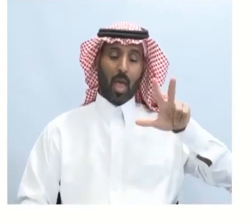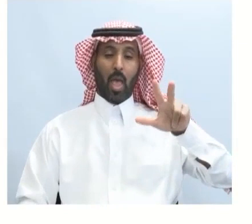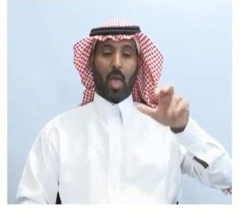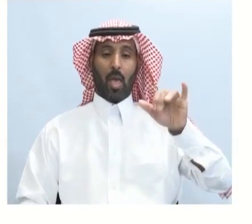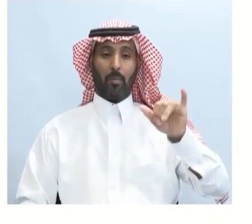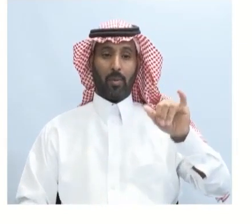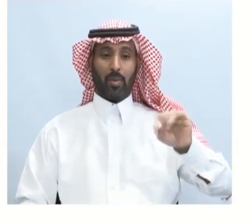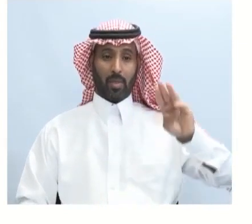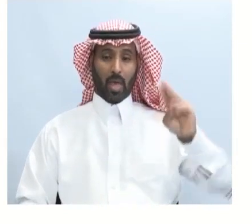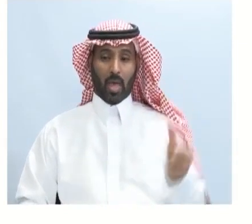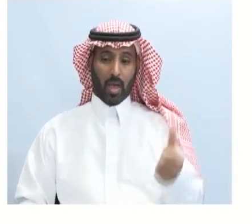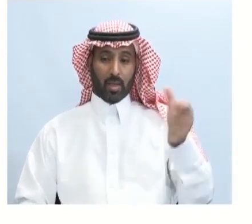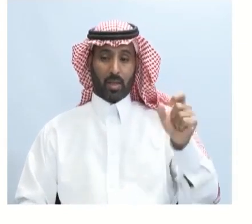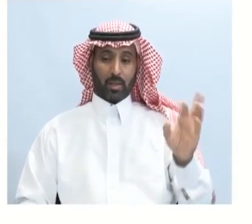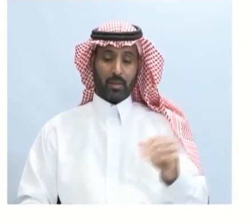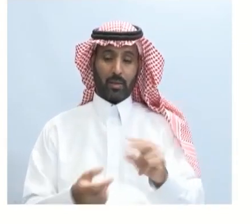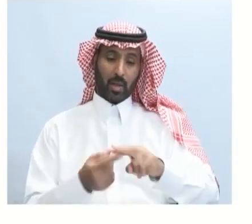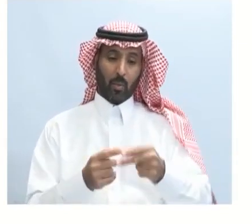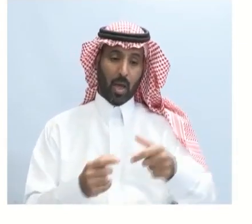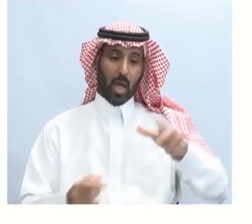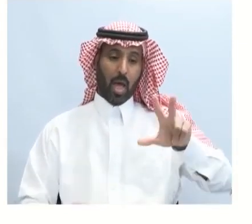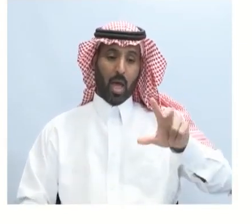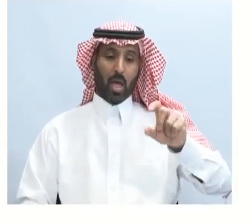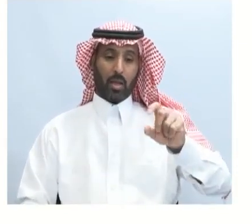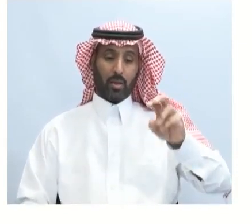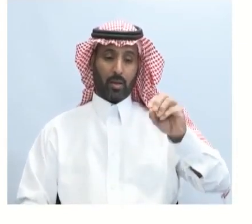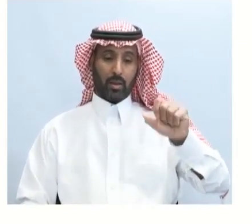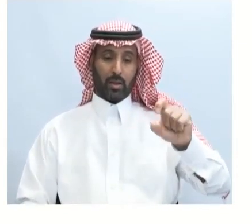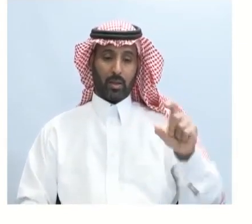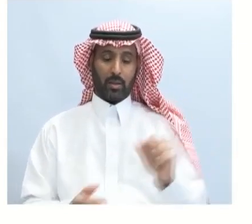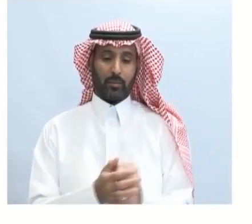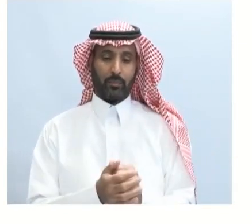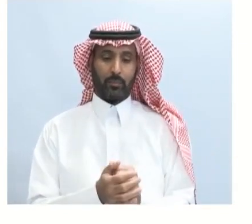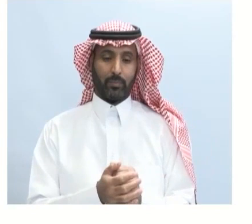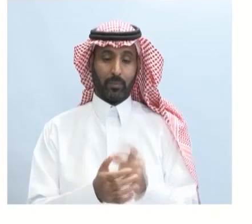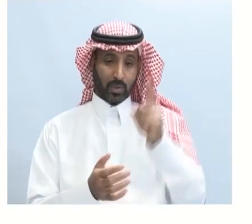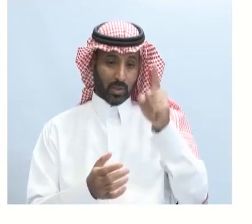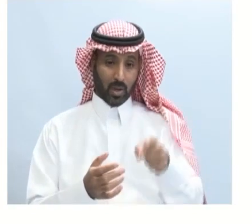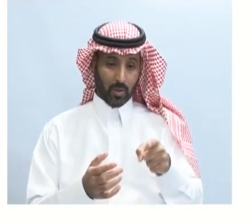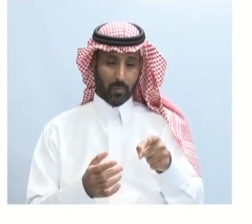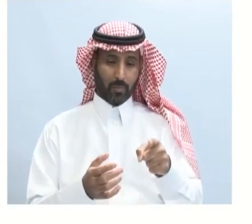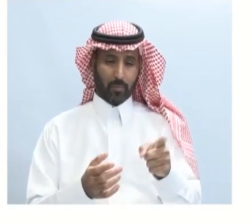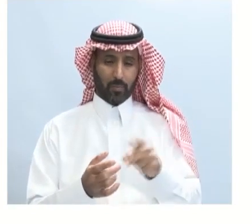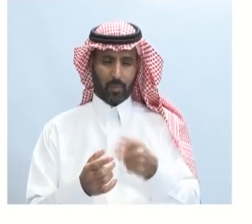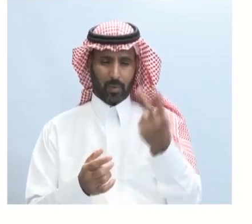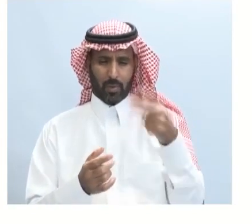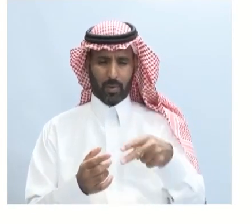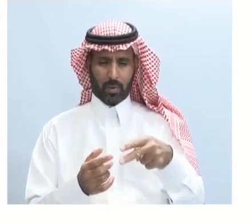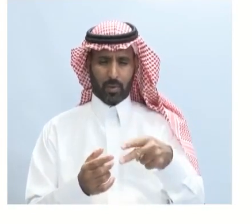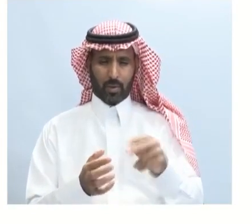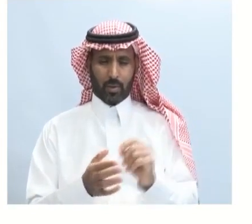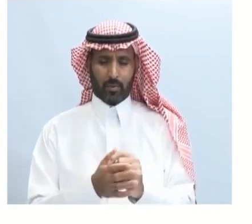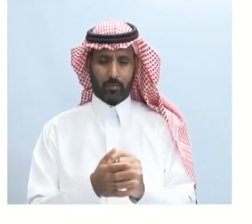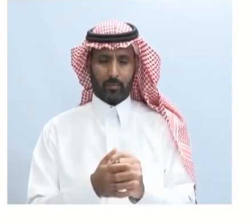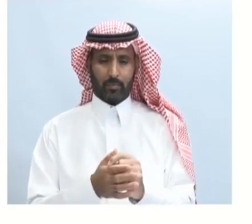الالدهيد يصبح اليد لاحظ الرابطه الثنائيه هنا اصبحت موجوده اذا اصبح ميثانال او